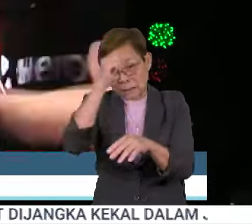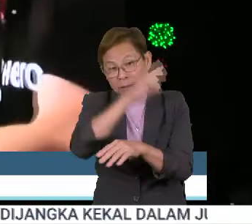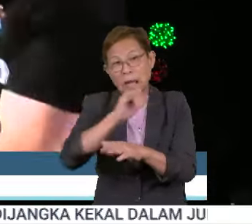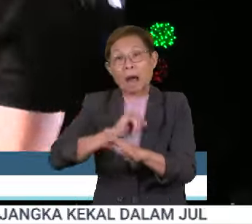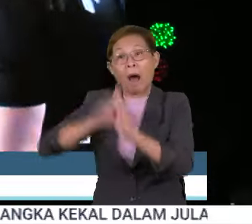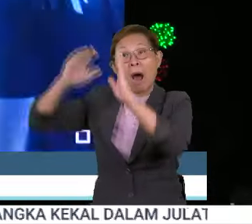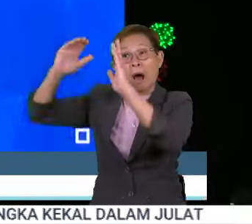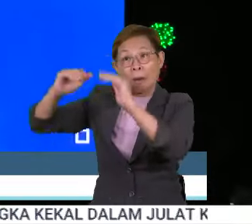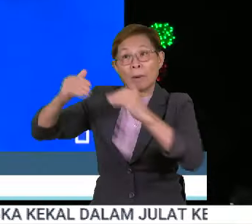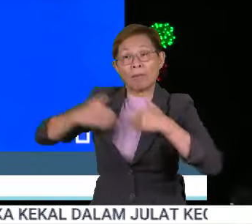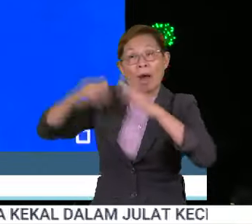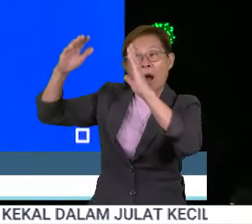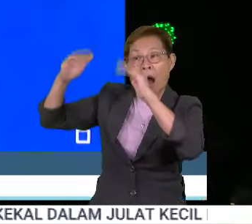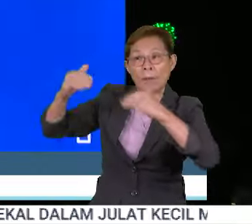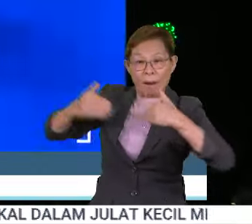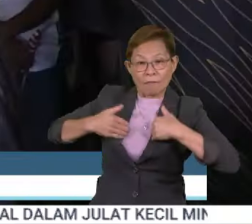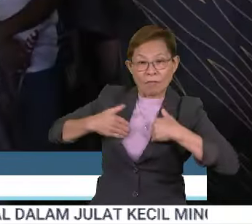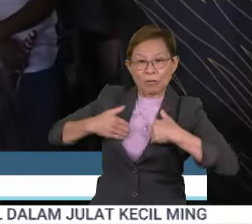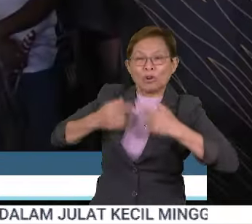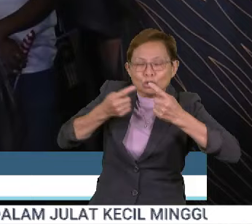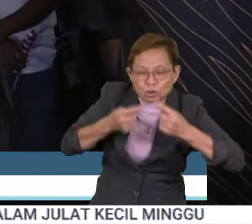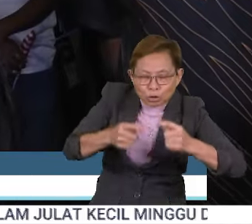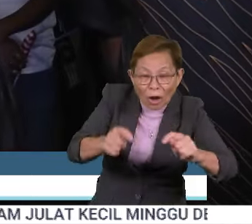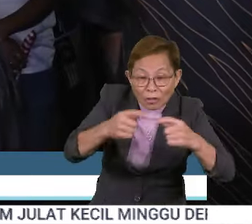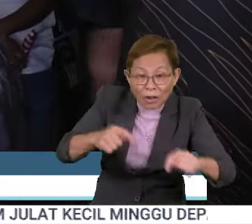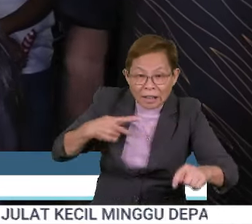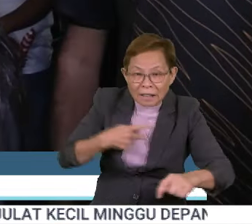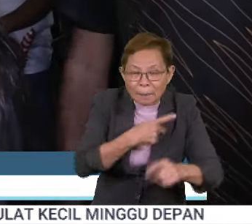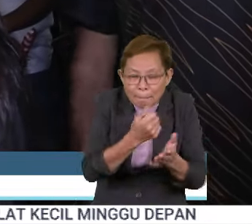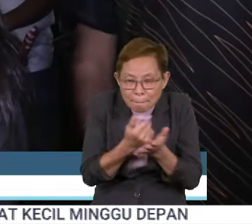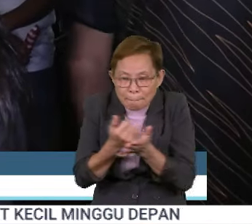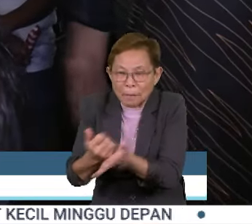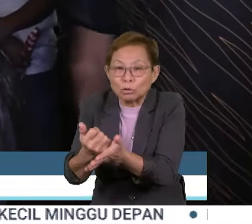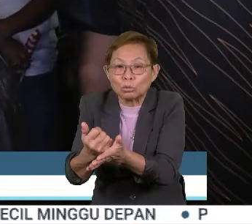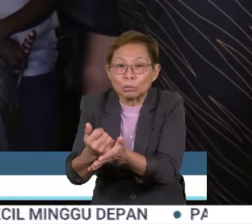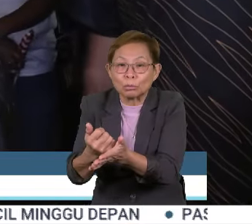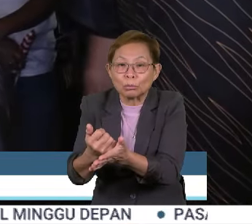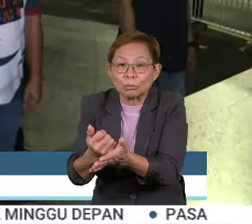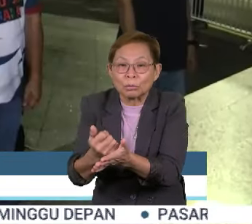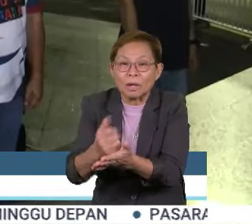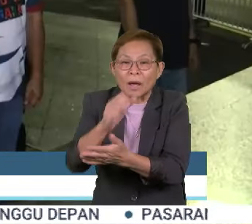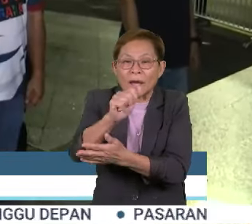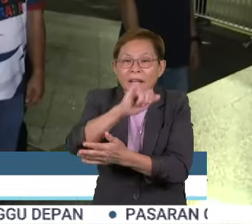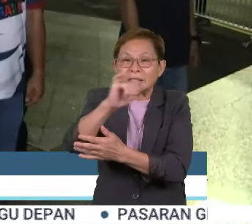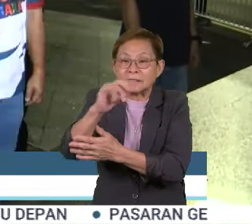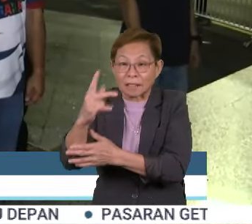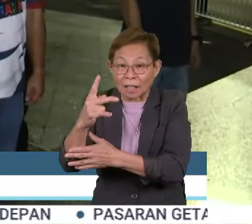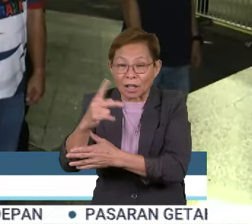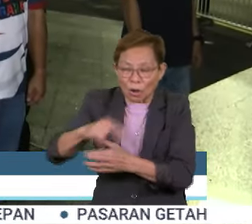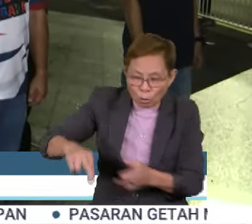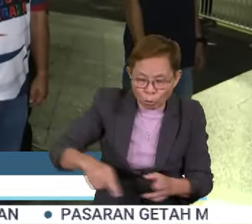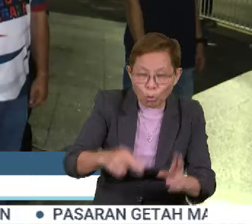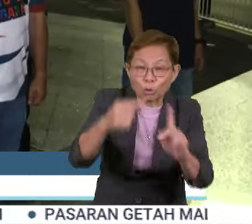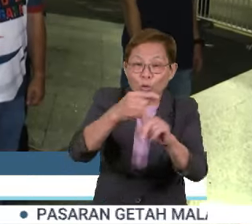saya berharap dengan adanya usaha untuk kita membantu mereka dalam jabatan konser waktuku